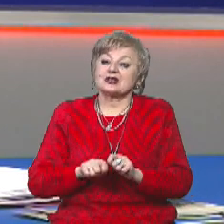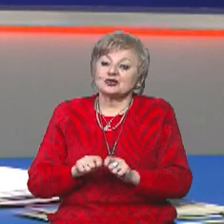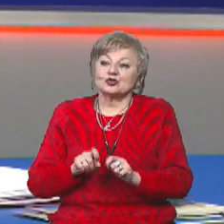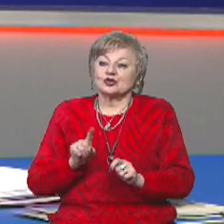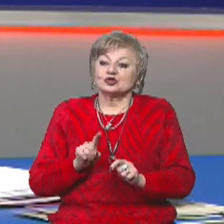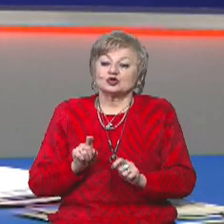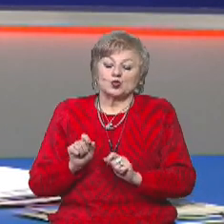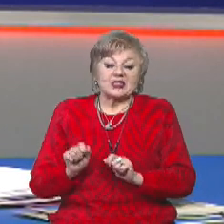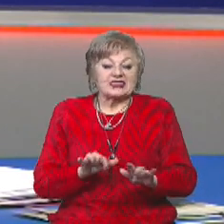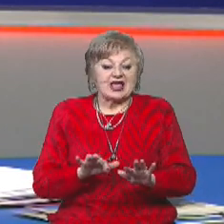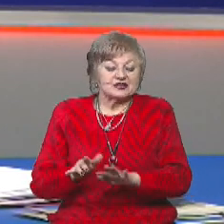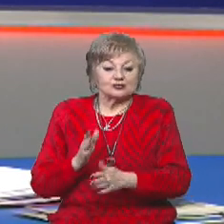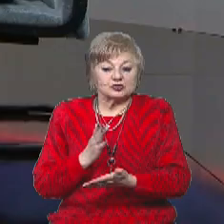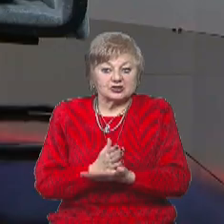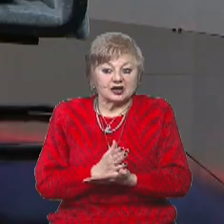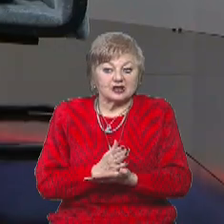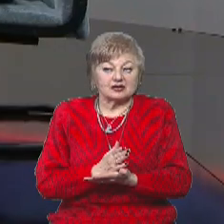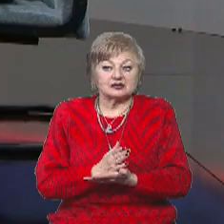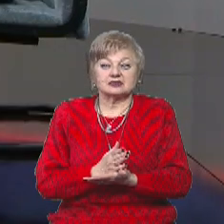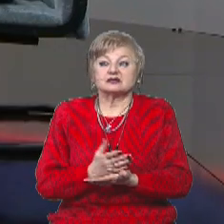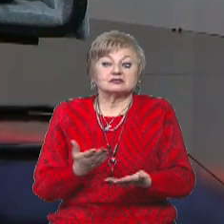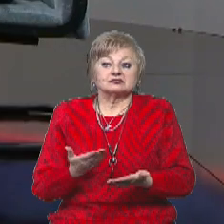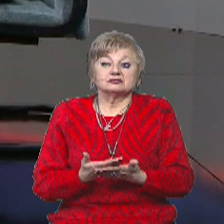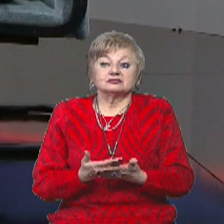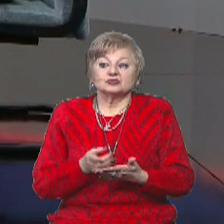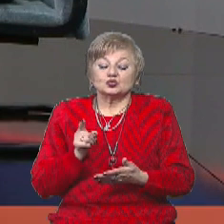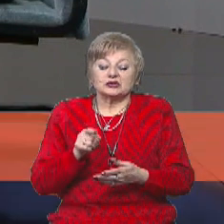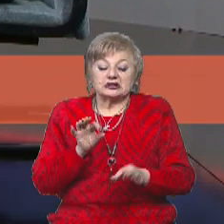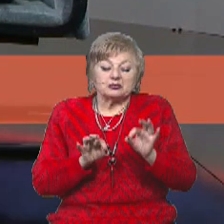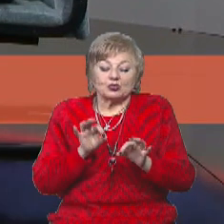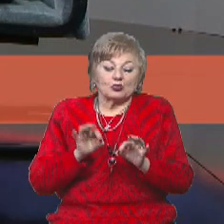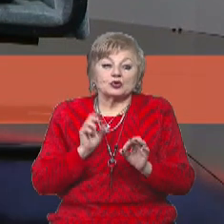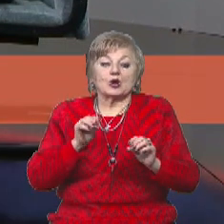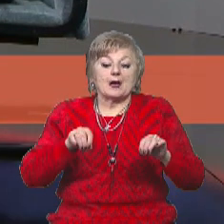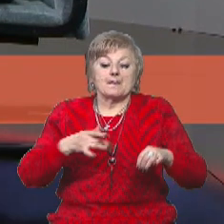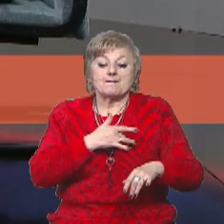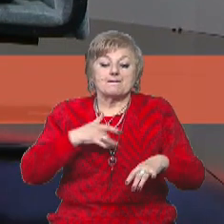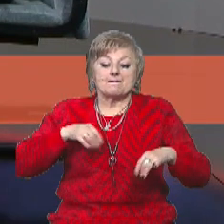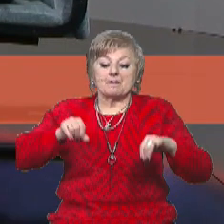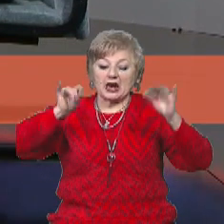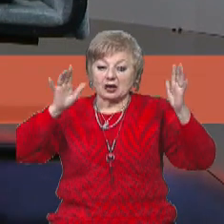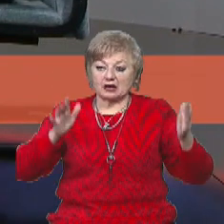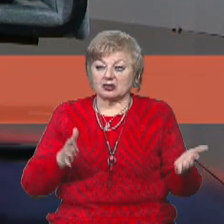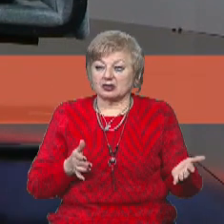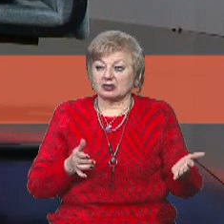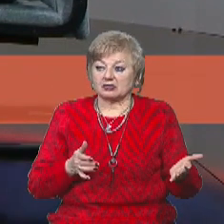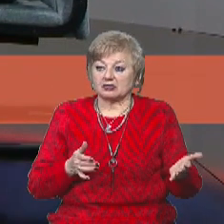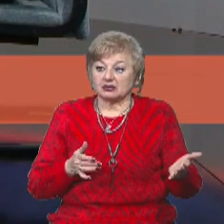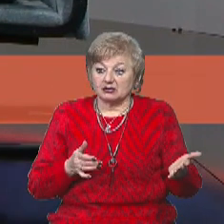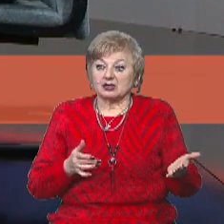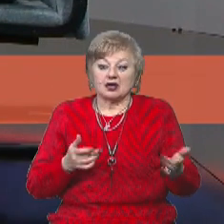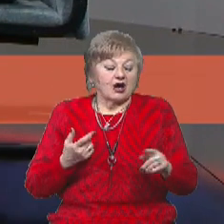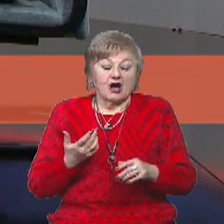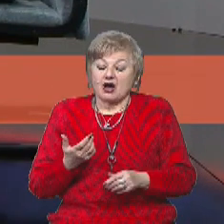є, він, це не сертифіковані прибори, і вони міряють тільки пил. Ну, їх недостатньо, до речі, да,